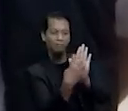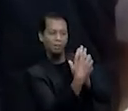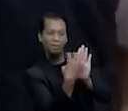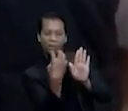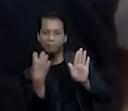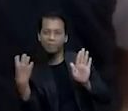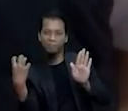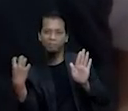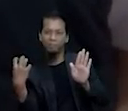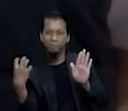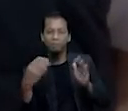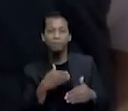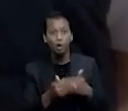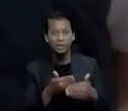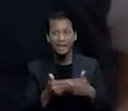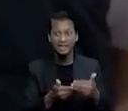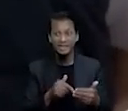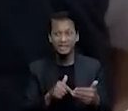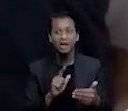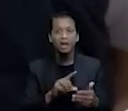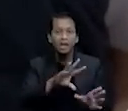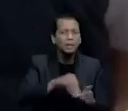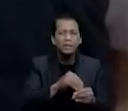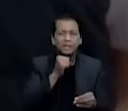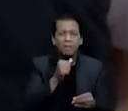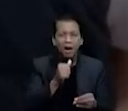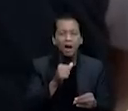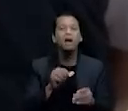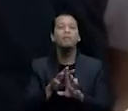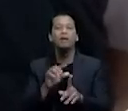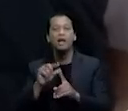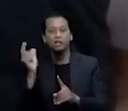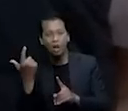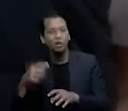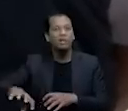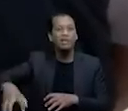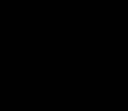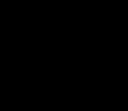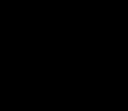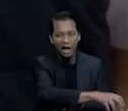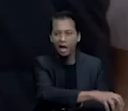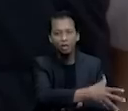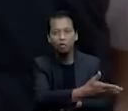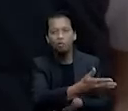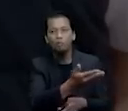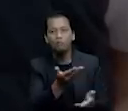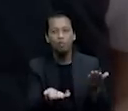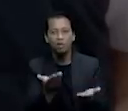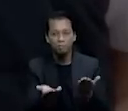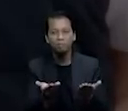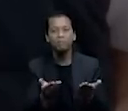pelaksananya juga akan melibatkan TV, TV nasional, TV daerah, juga portal nasional, portal